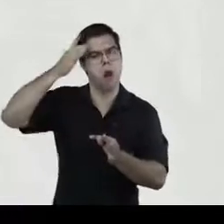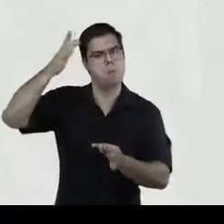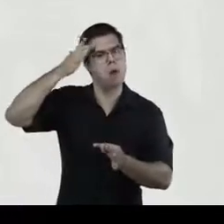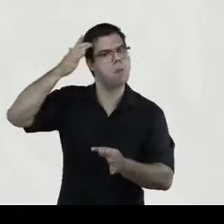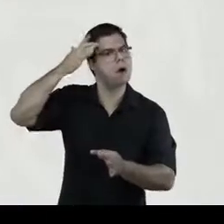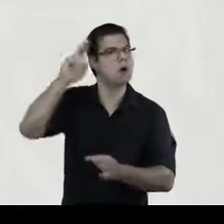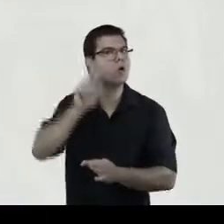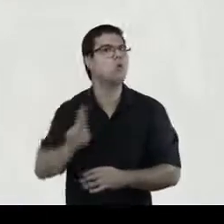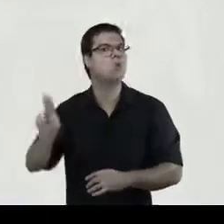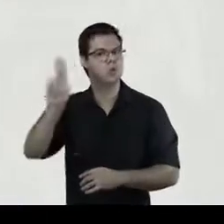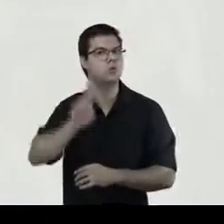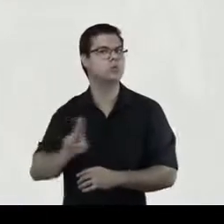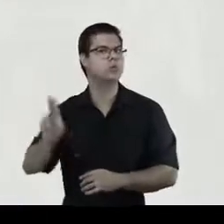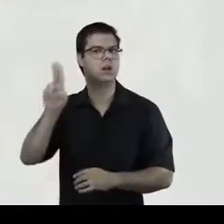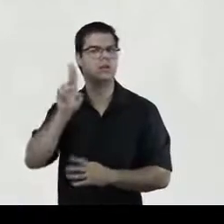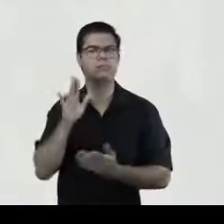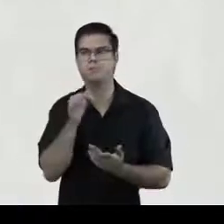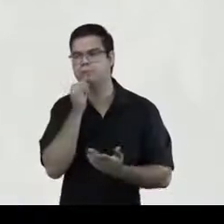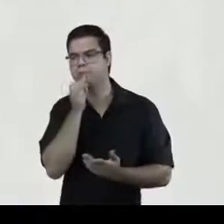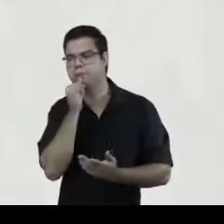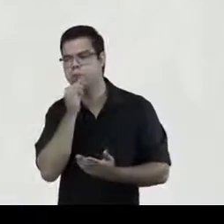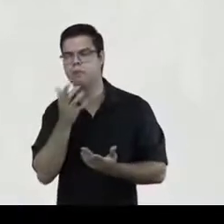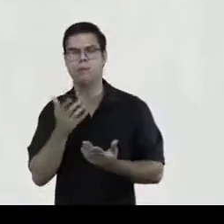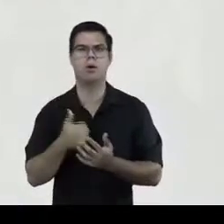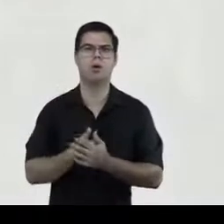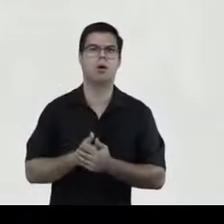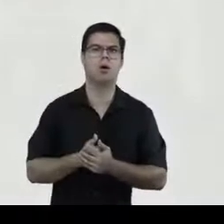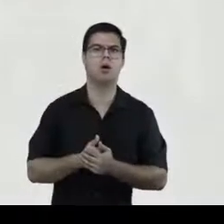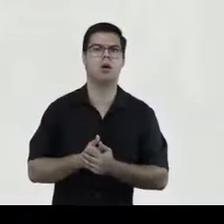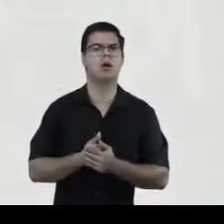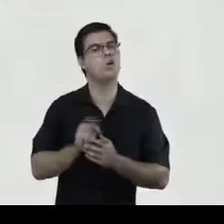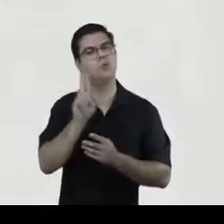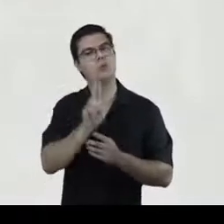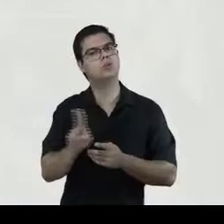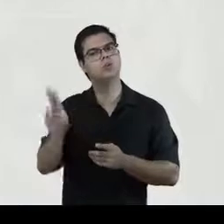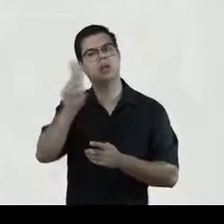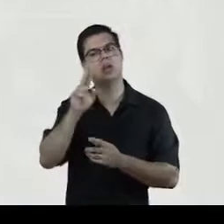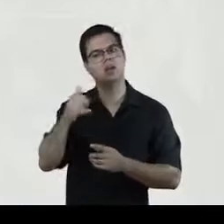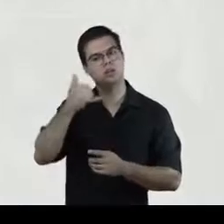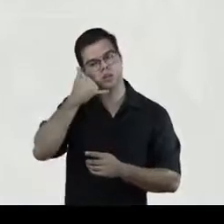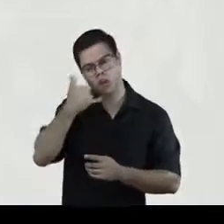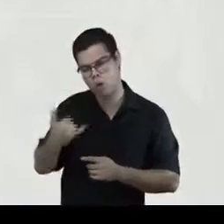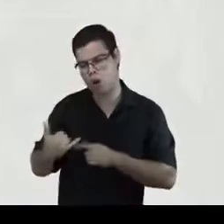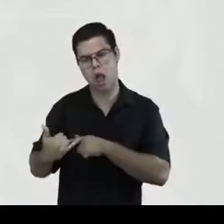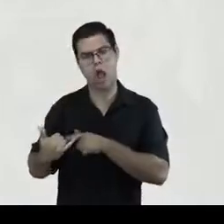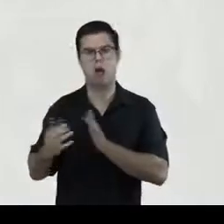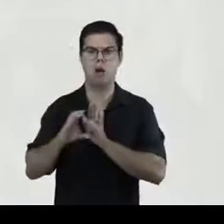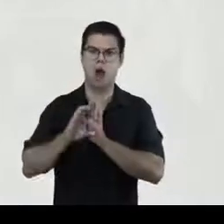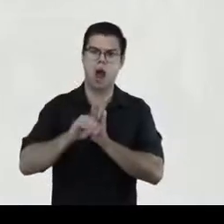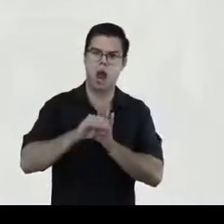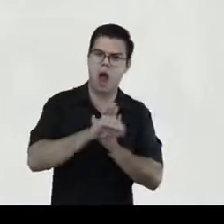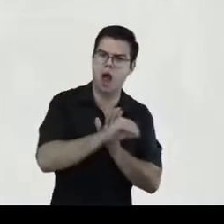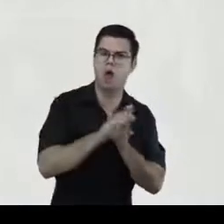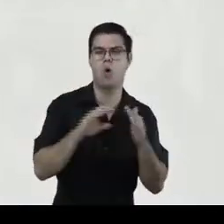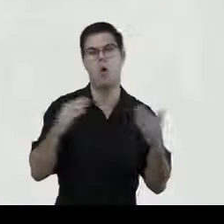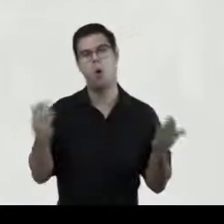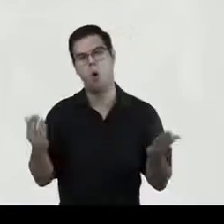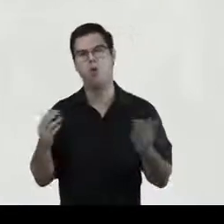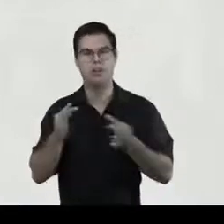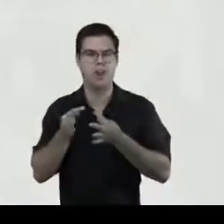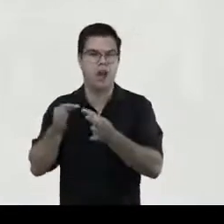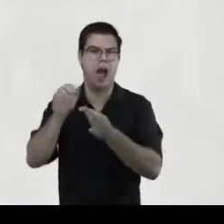Siri oder OK Google oder irgendwie oder Alexa sprechen, basiert diese Spracherkennung auf